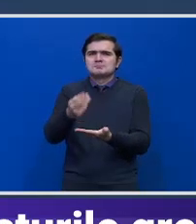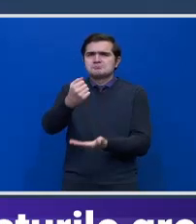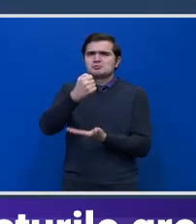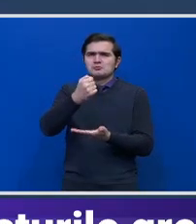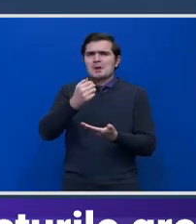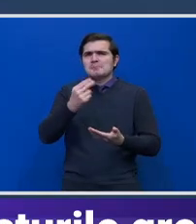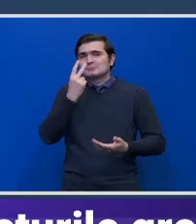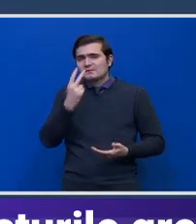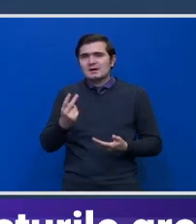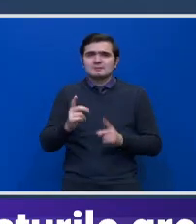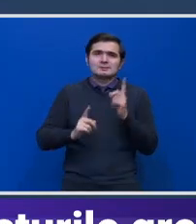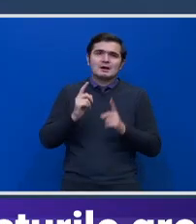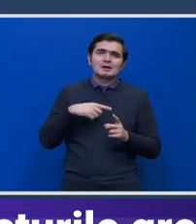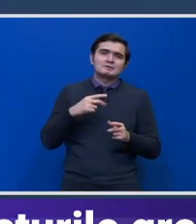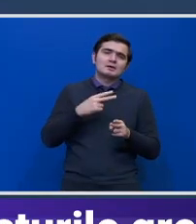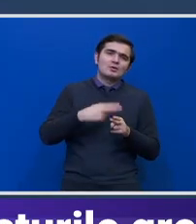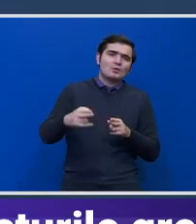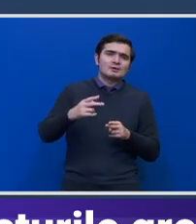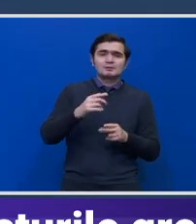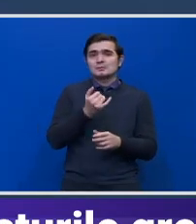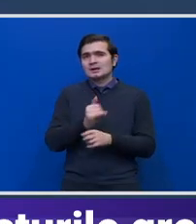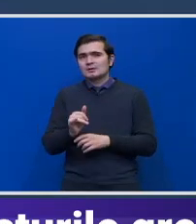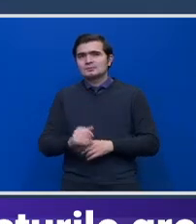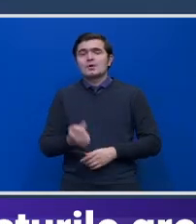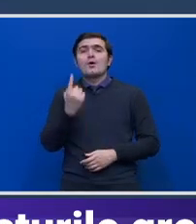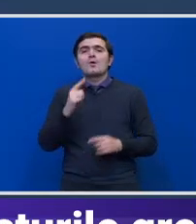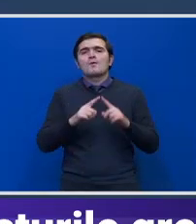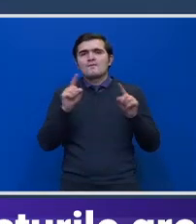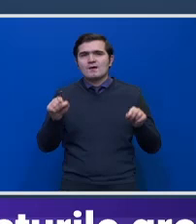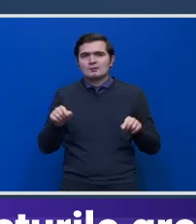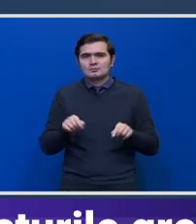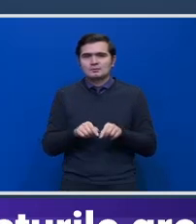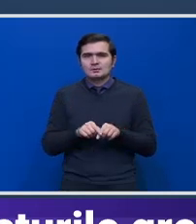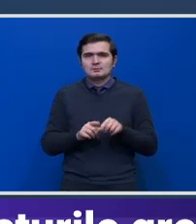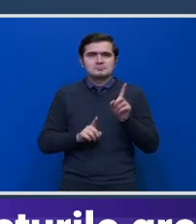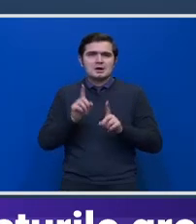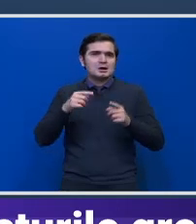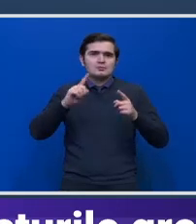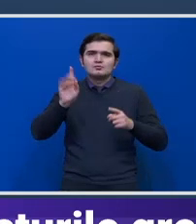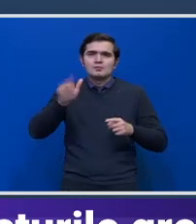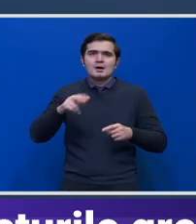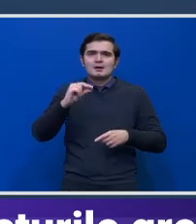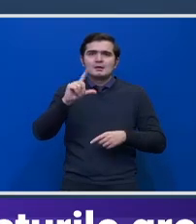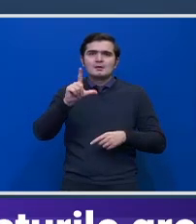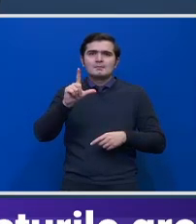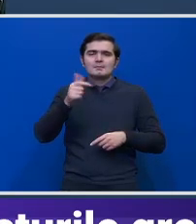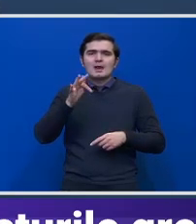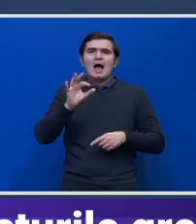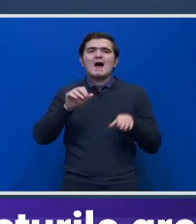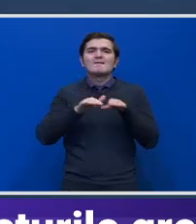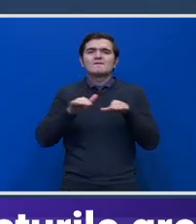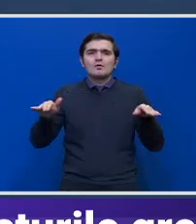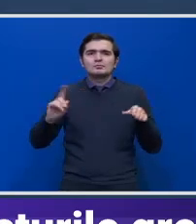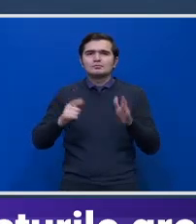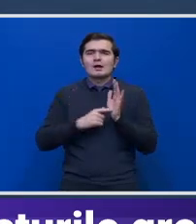putea să-l vadă, să vadă dacă este corectă sau greșită? Deci o factură care nu are plafon, nu are elemente care